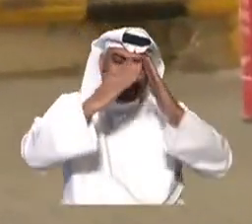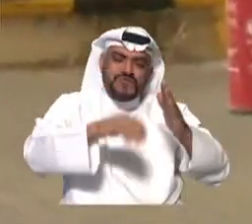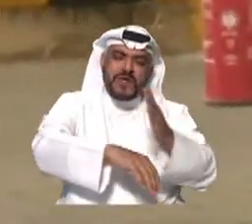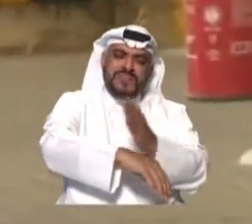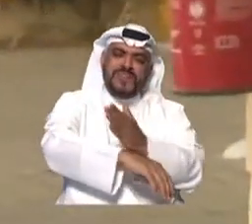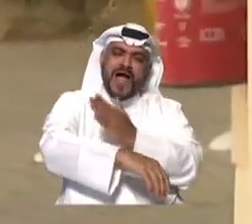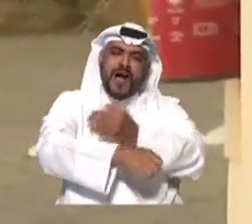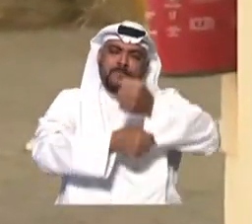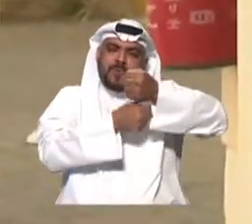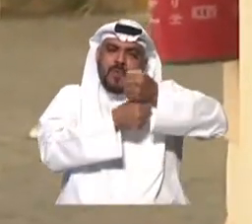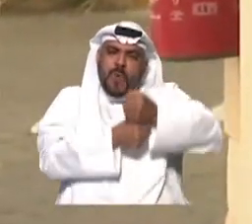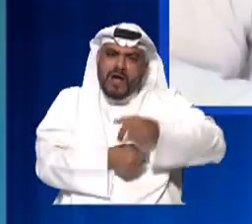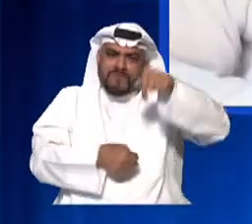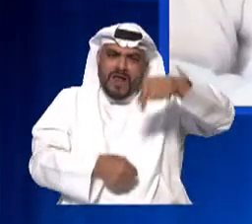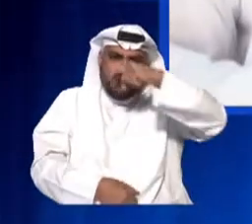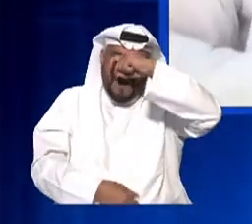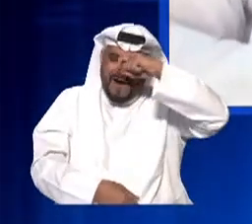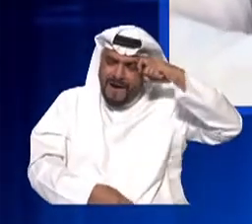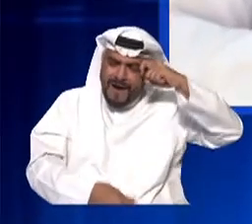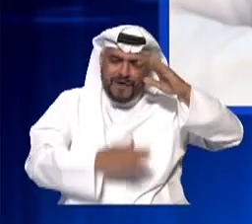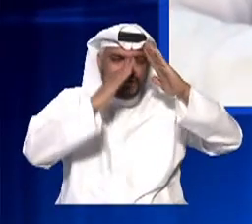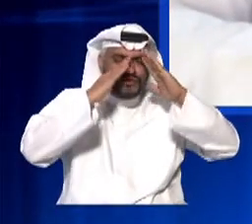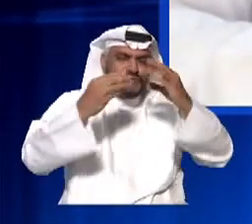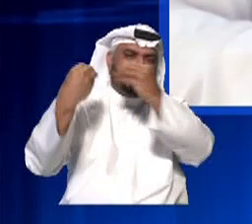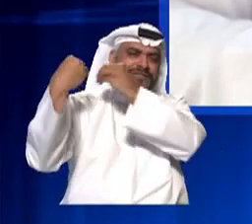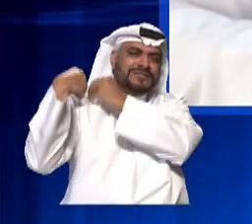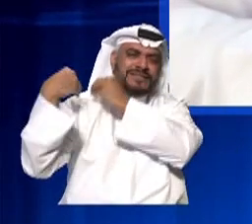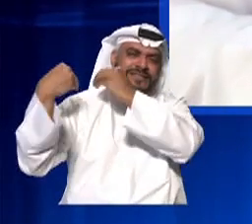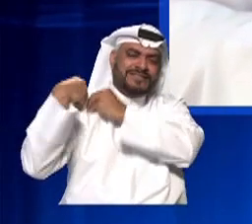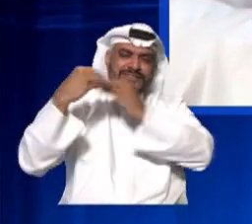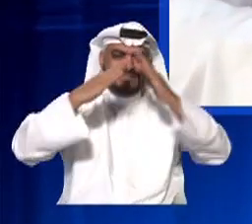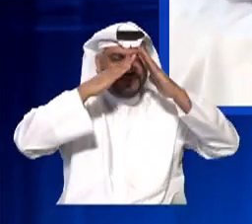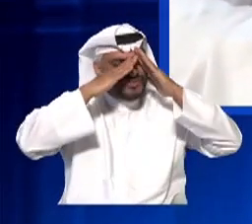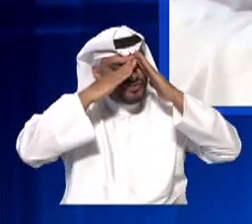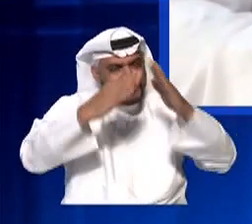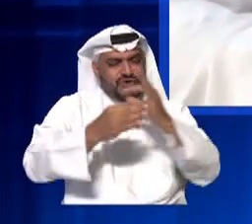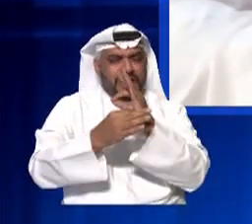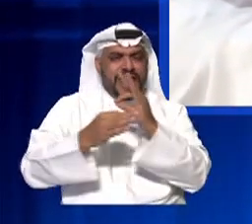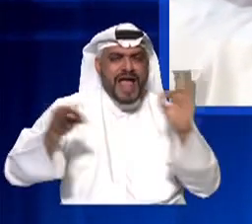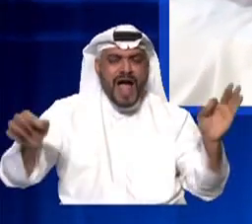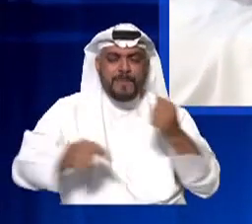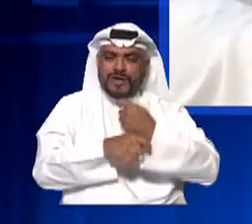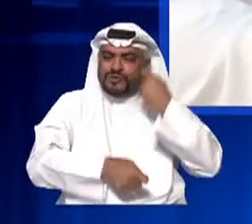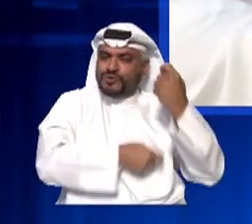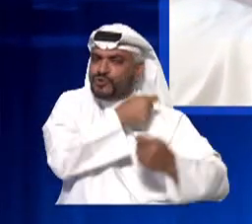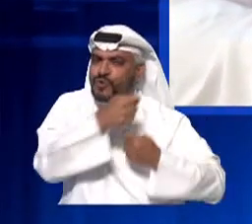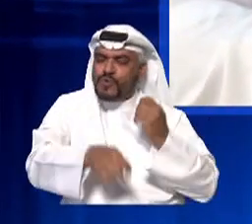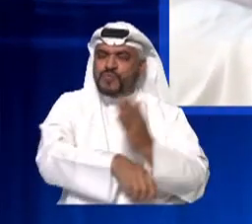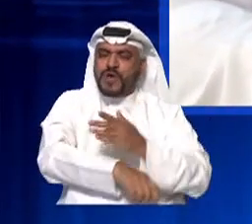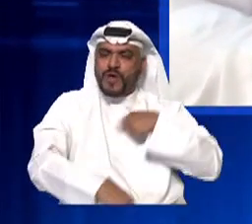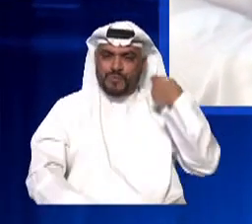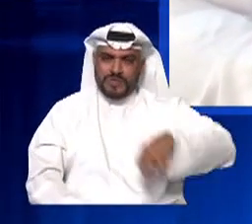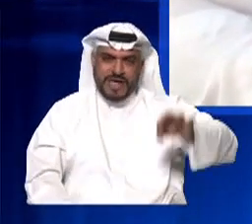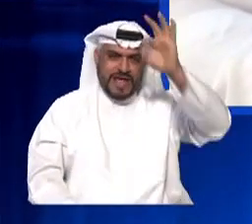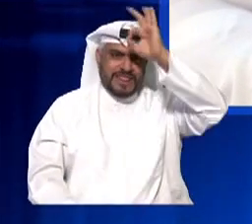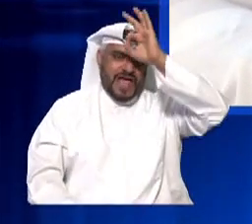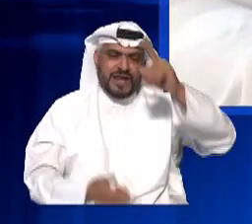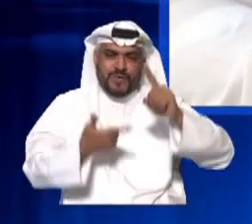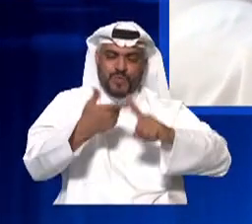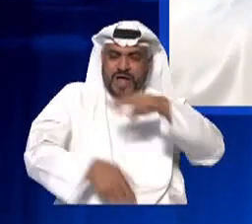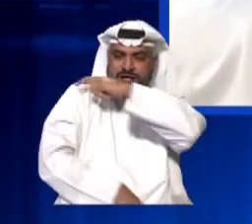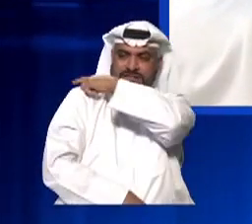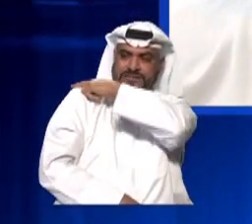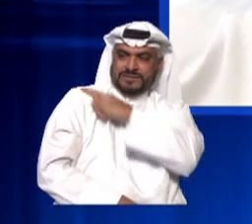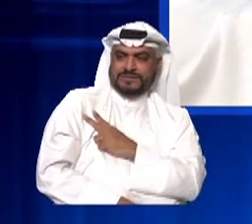اللطيف الخراز مساعد مدير إدارة منفذ نويصيب، والشكر موصول للجهود التي تبذل في المنافذ البرية وأيضا البحرية